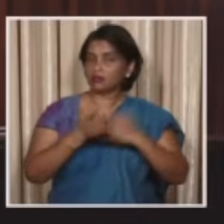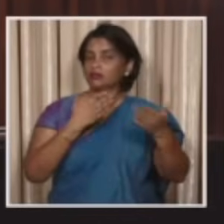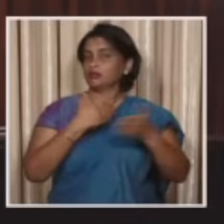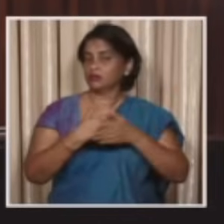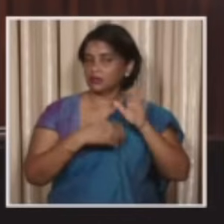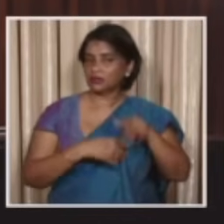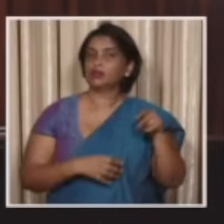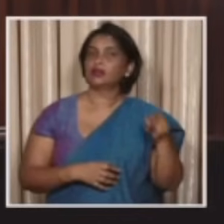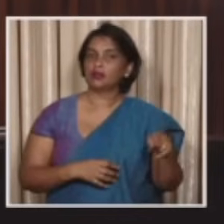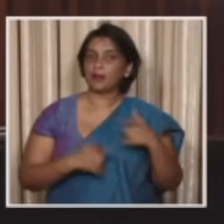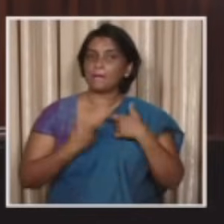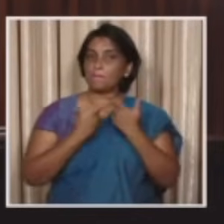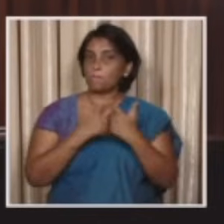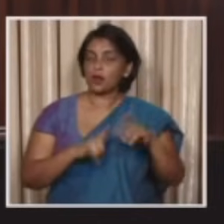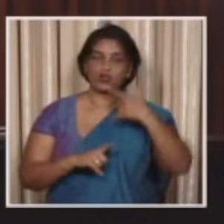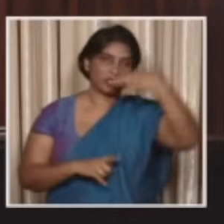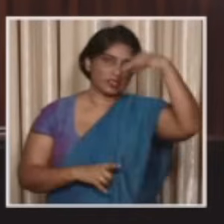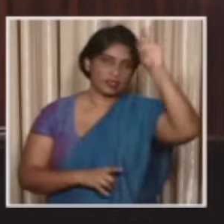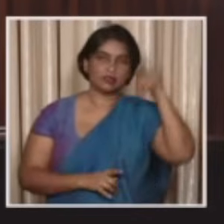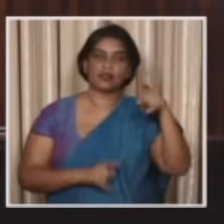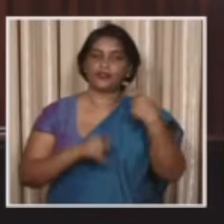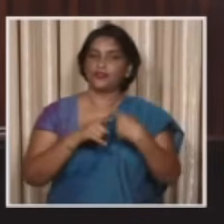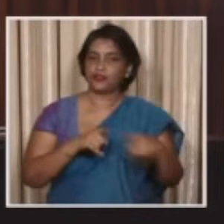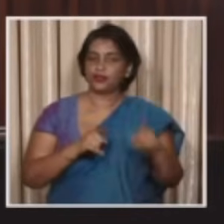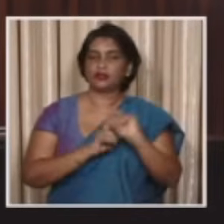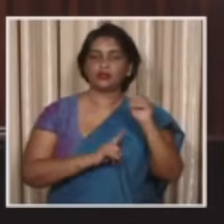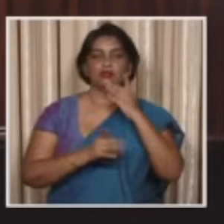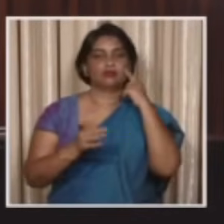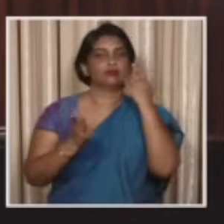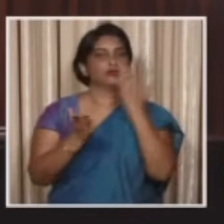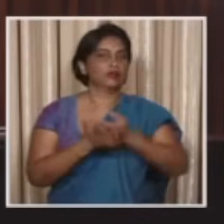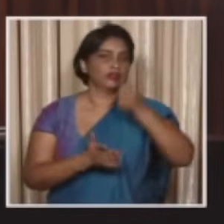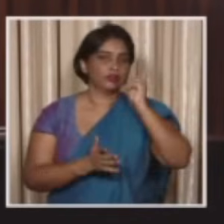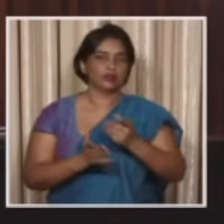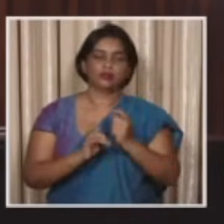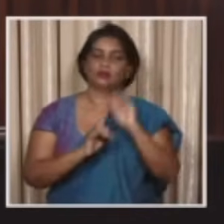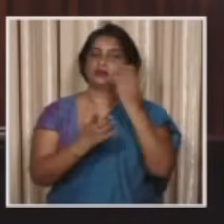ඇති භාෂාවන සිංහල භාෂාවෙන් පමණක් සභා විශේෂ අවසරය ඇතුව මම සභාගත කරමි.